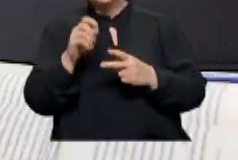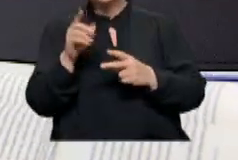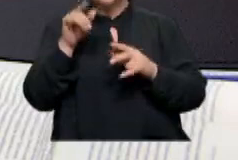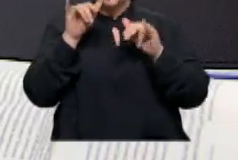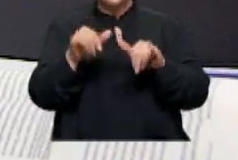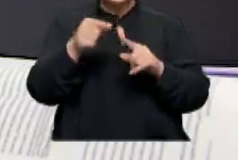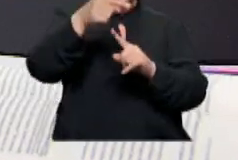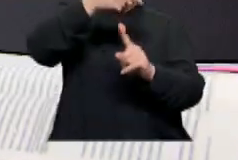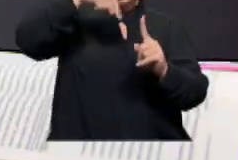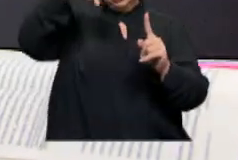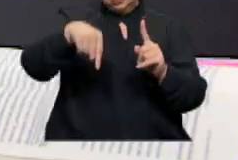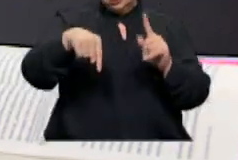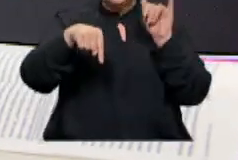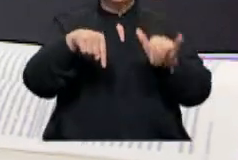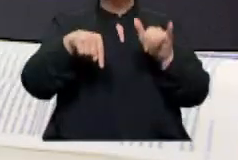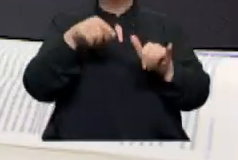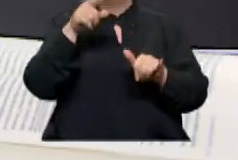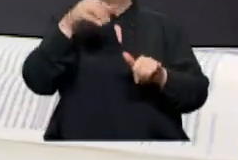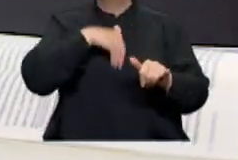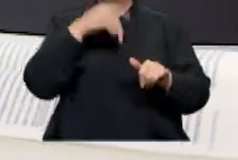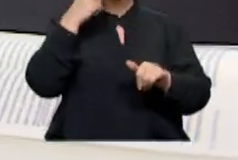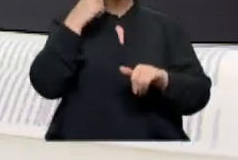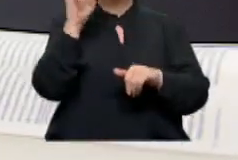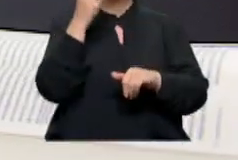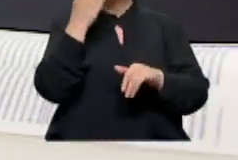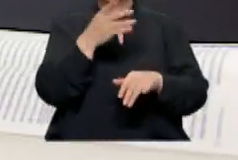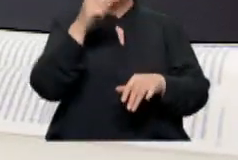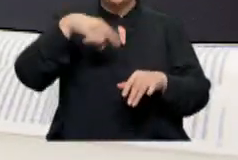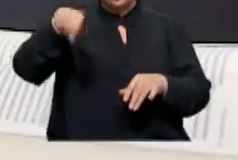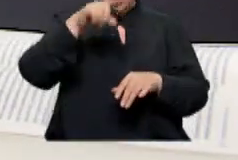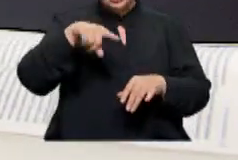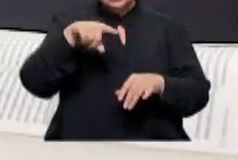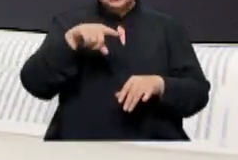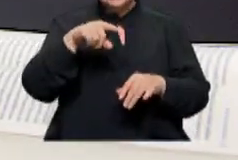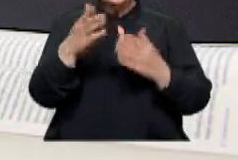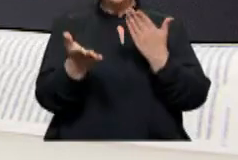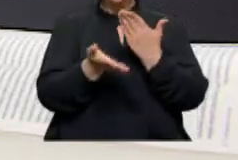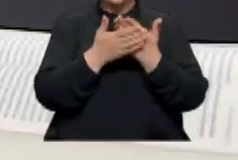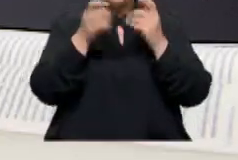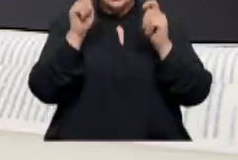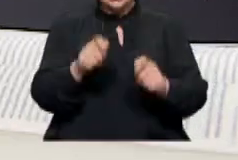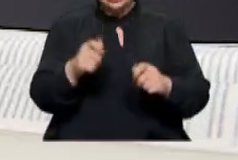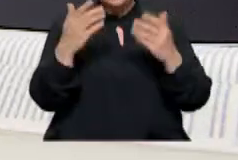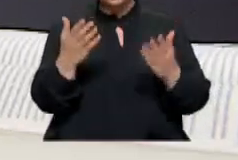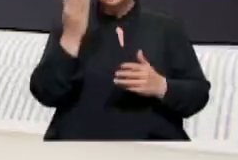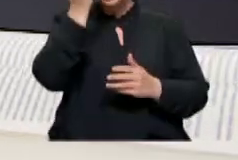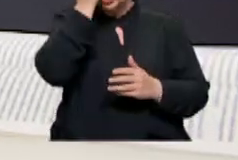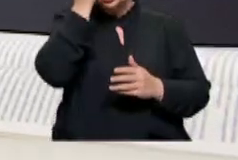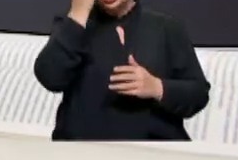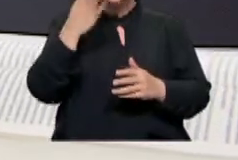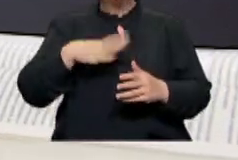aynı noktaya geldik. Sanırsın bu devlet yönetmek. Onlar yardım edilmiş